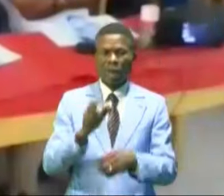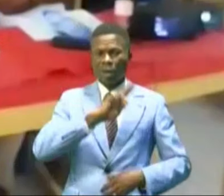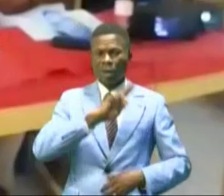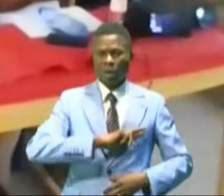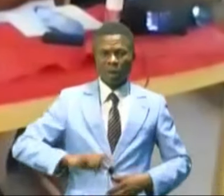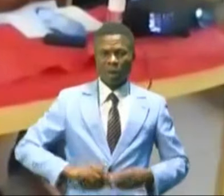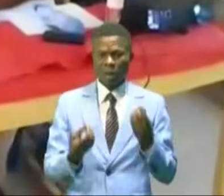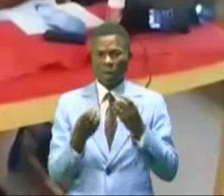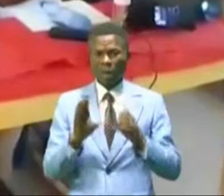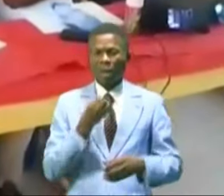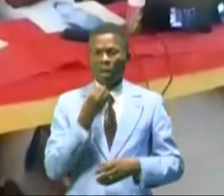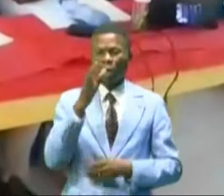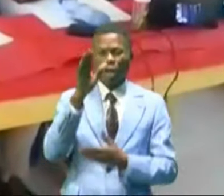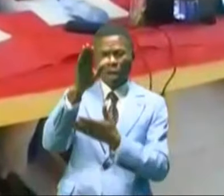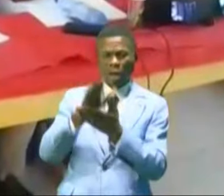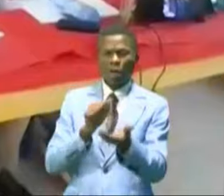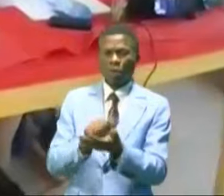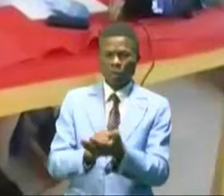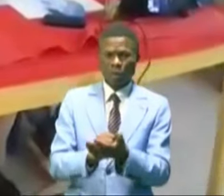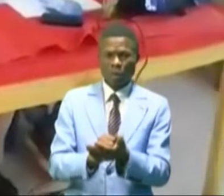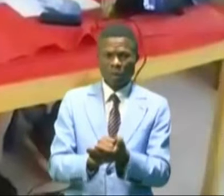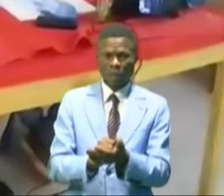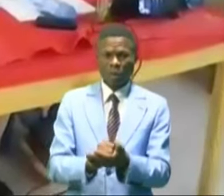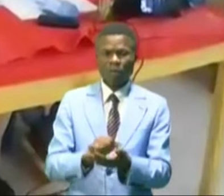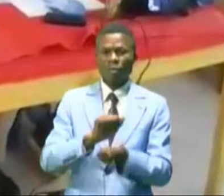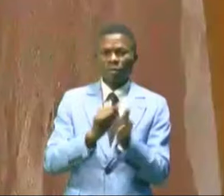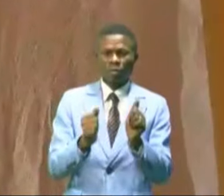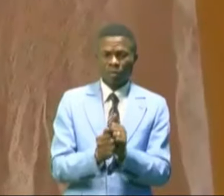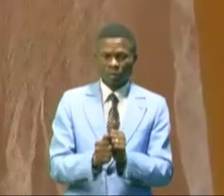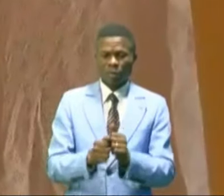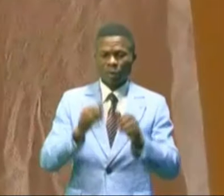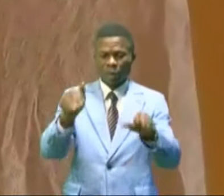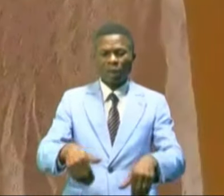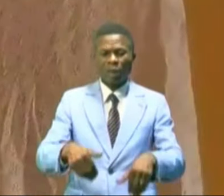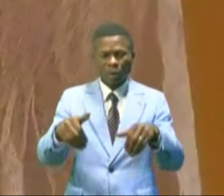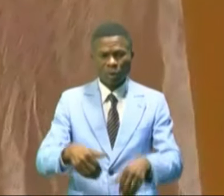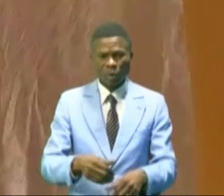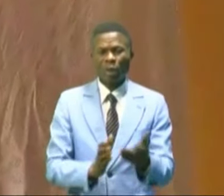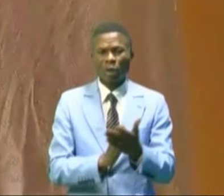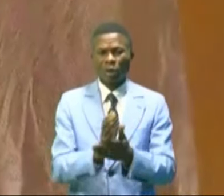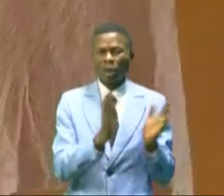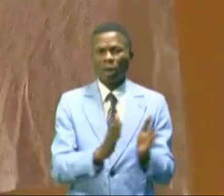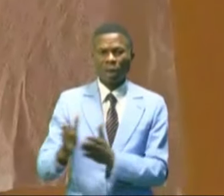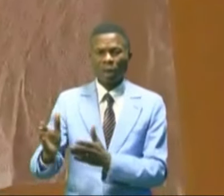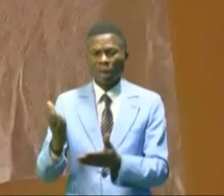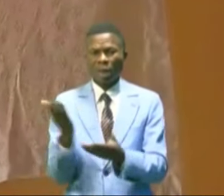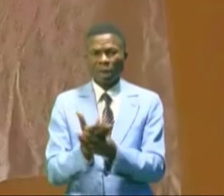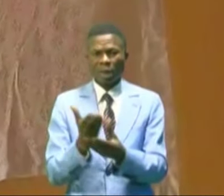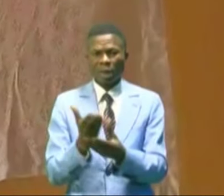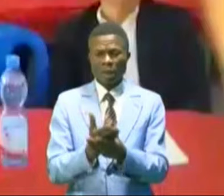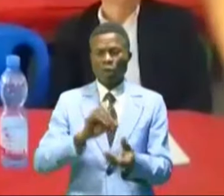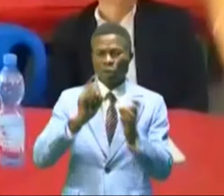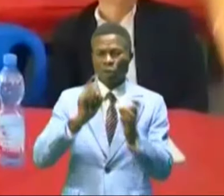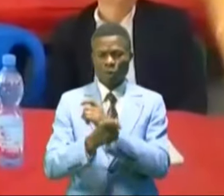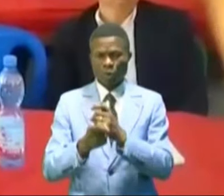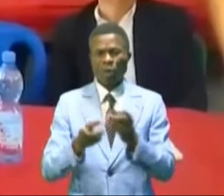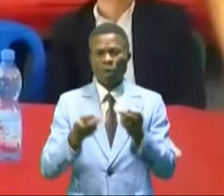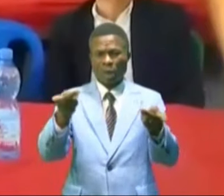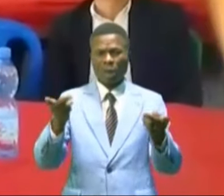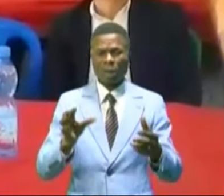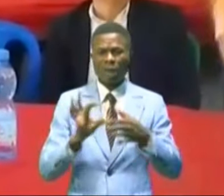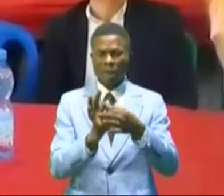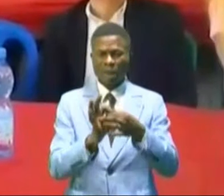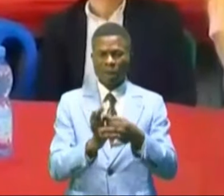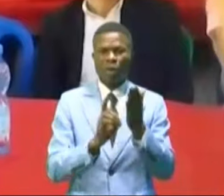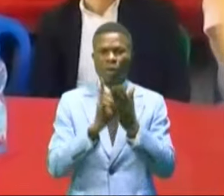les modèles d'agroforesterie pour la sédentarisation de l'agriculture, l'élaboration des outils d'aménagement et le lien entre le